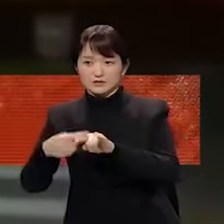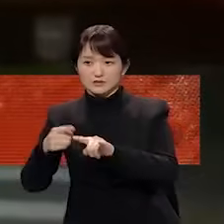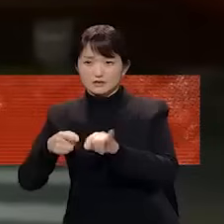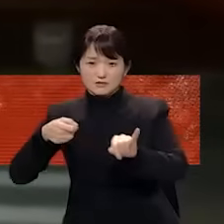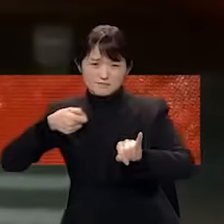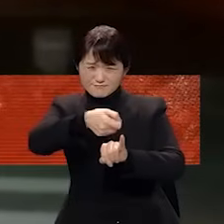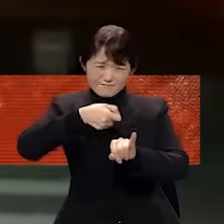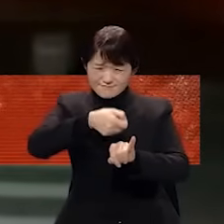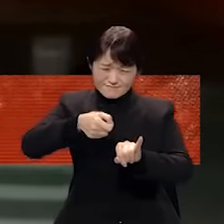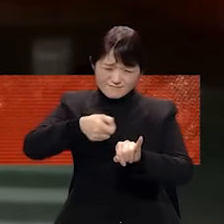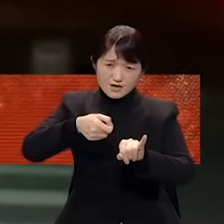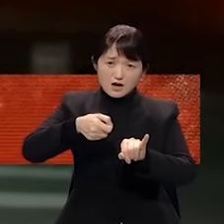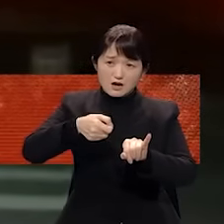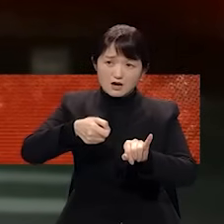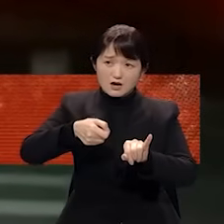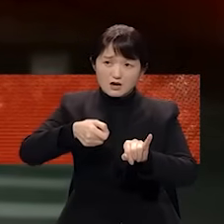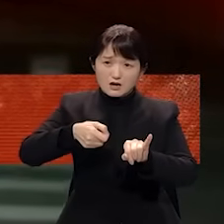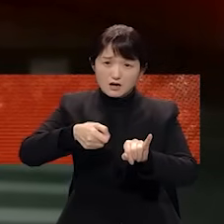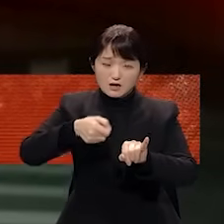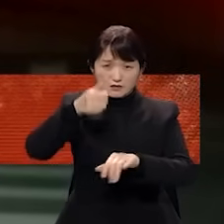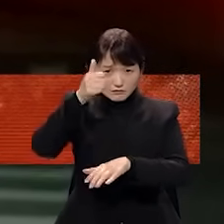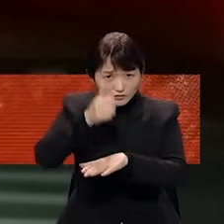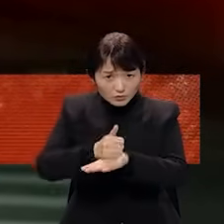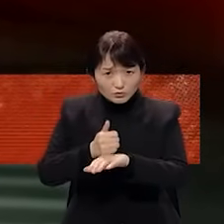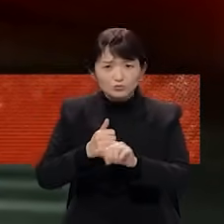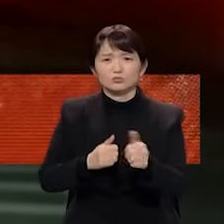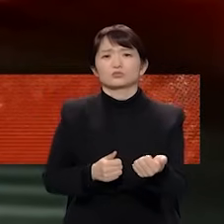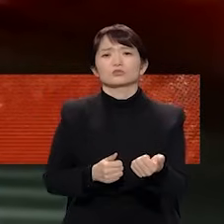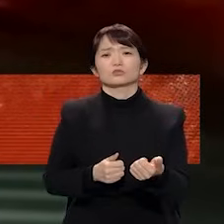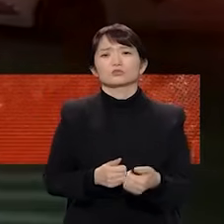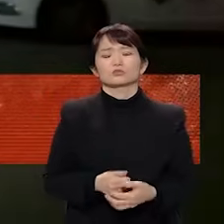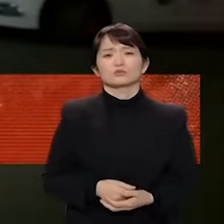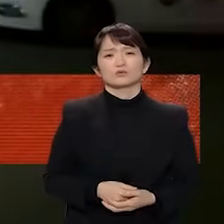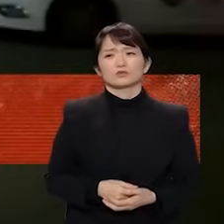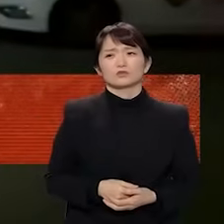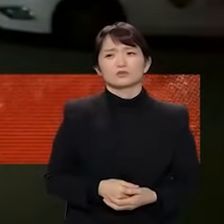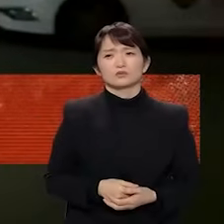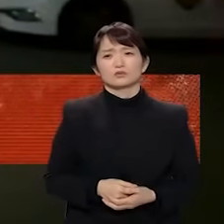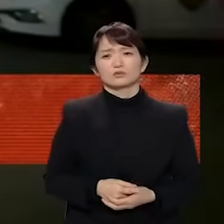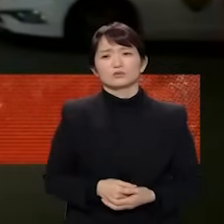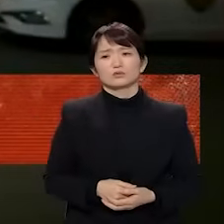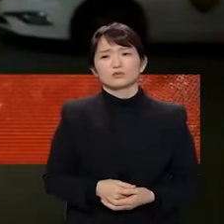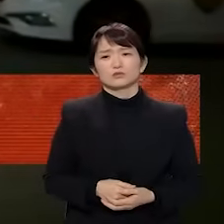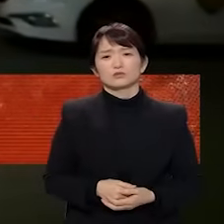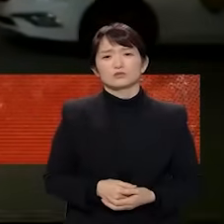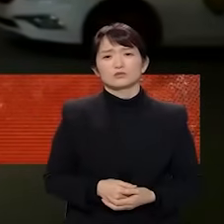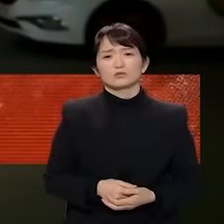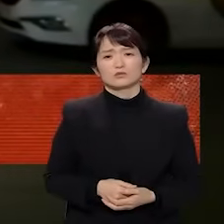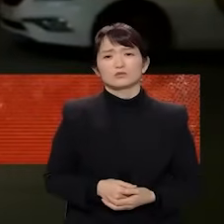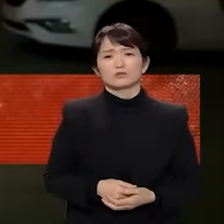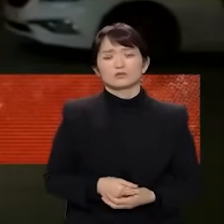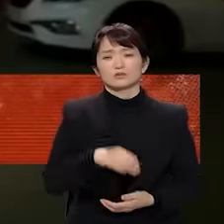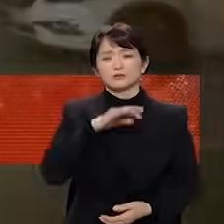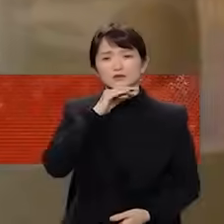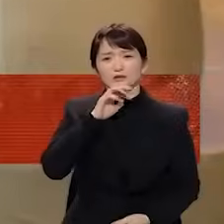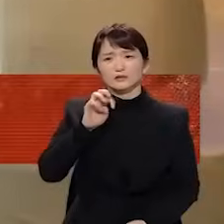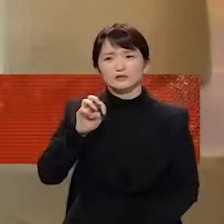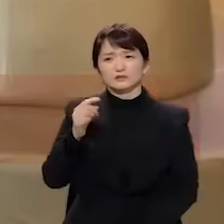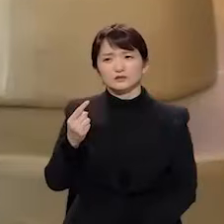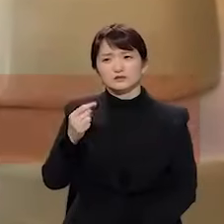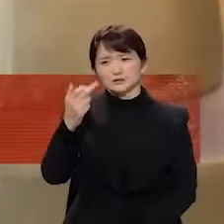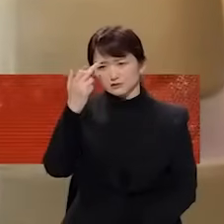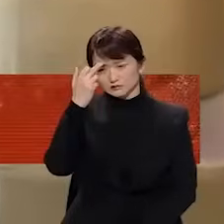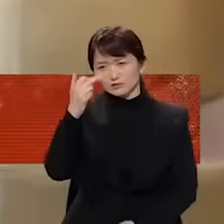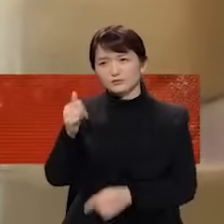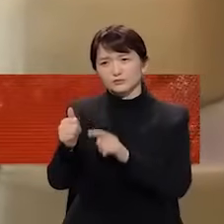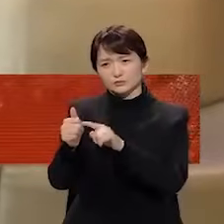10 를 휘두른 겁니다 그렇게 해서 결국 사망에 이르게 된 거고요 아 연장 직원 31살 최모 씨였습니다